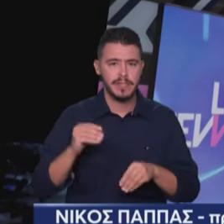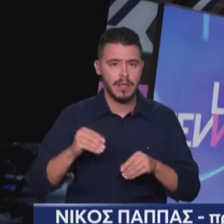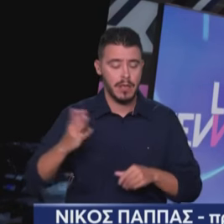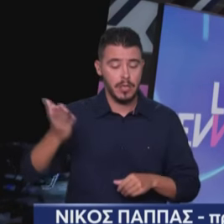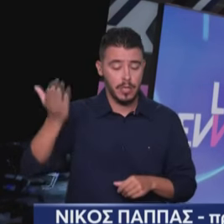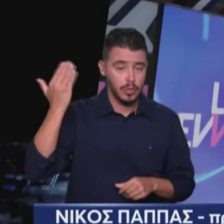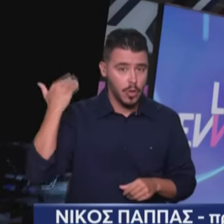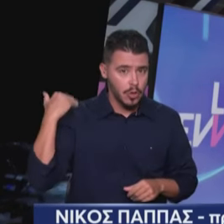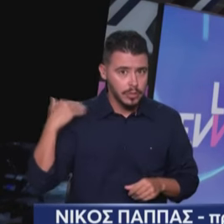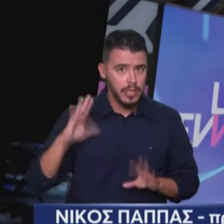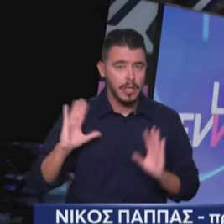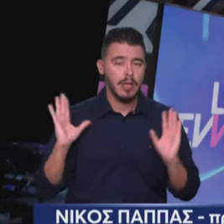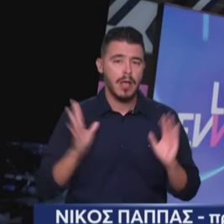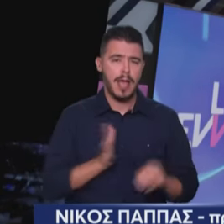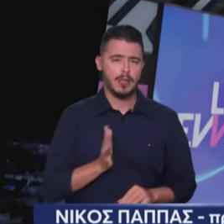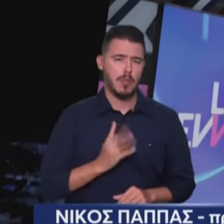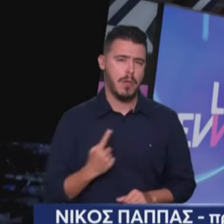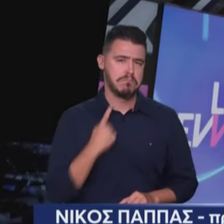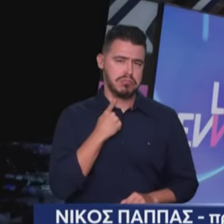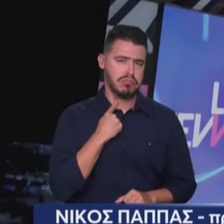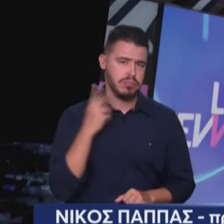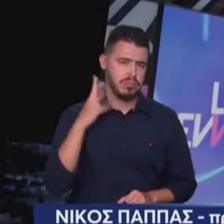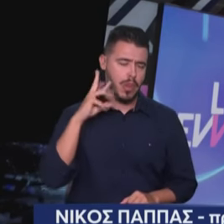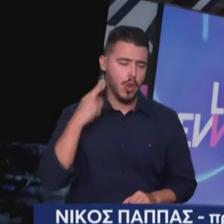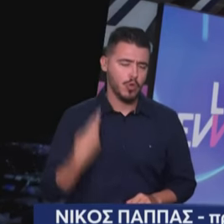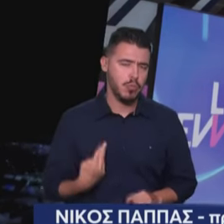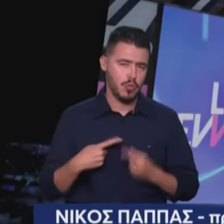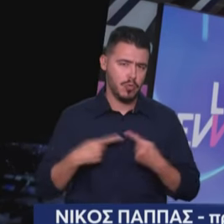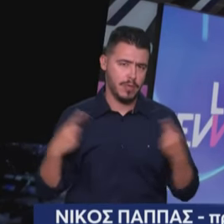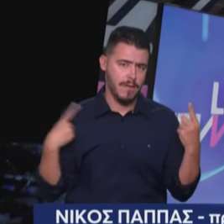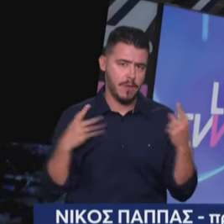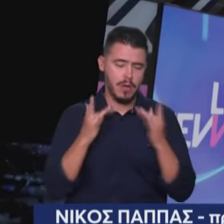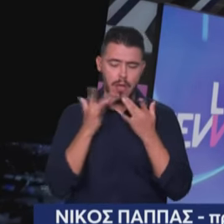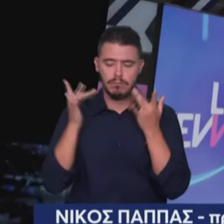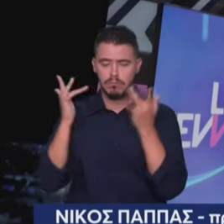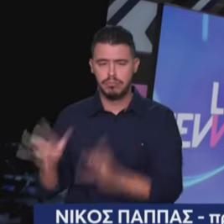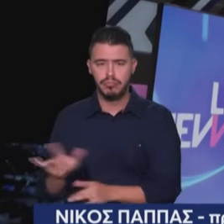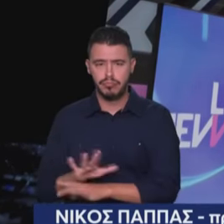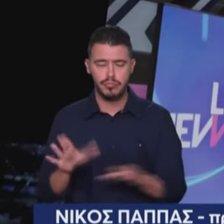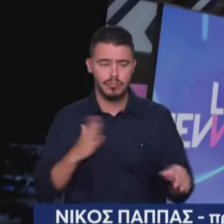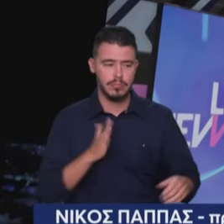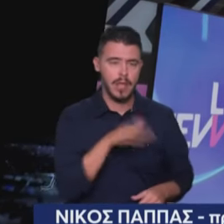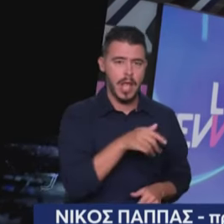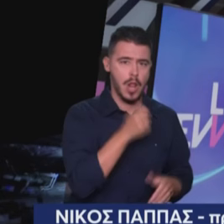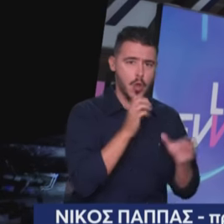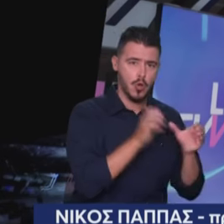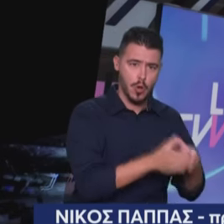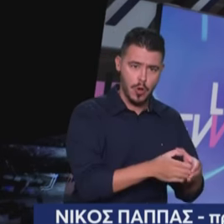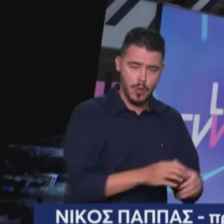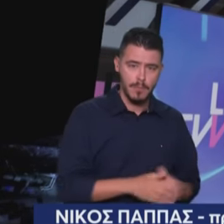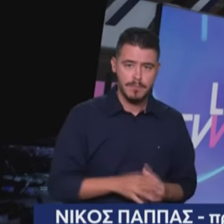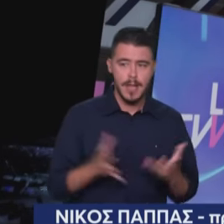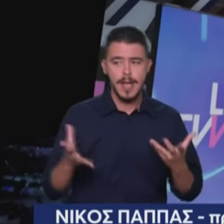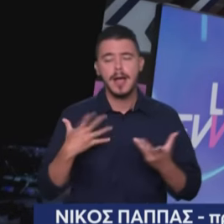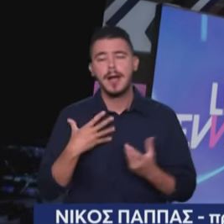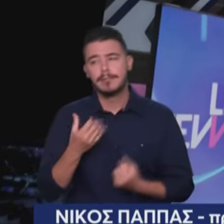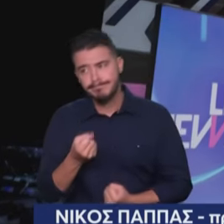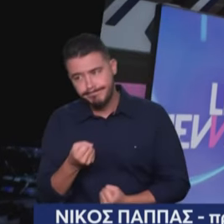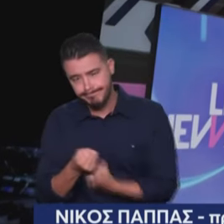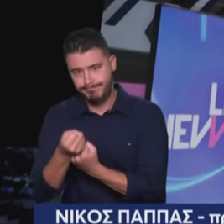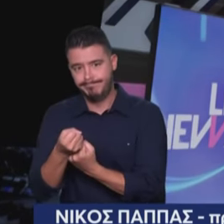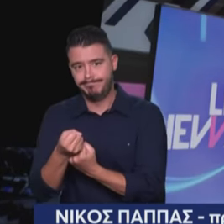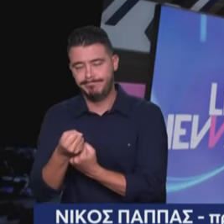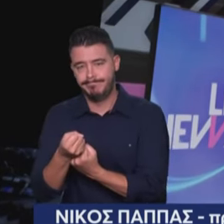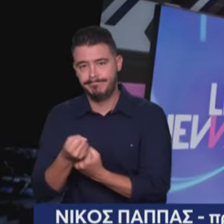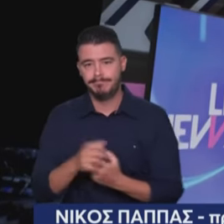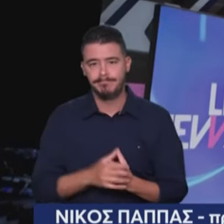της διαδικασίας αποχώρησαν από το κόμμα, πράγμα που δικαιώνει την επιλογή να στηριχτεί ο Στέφανος Κασελάκης εκ των υστέρων. Τότε έπρεπε να τον